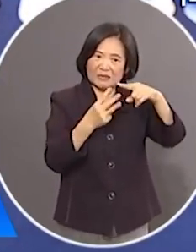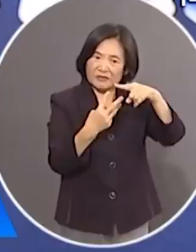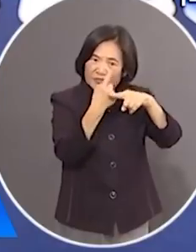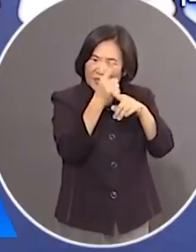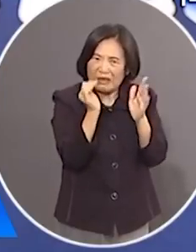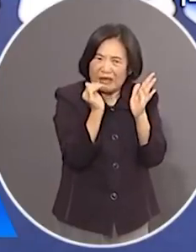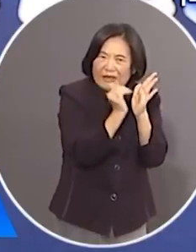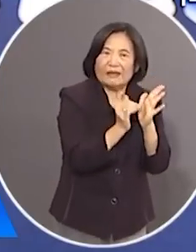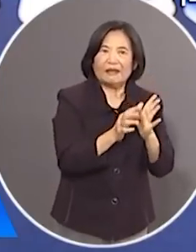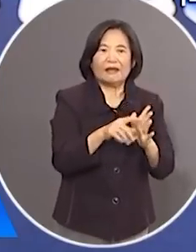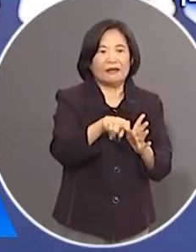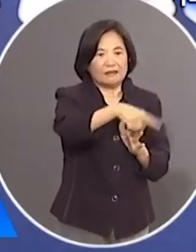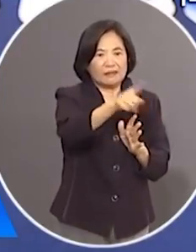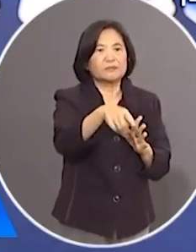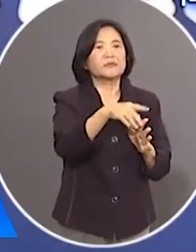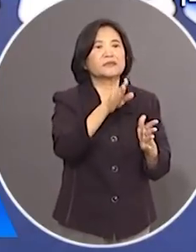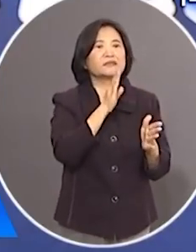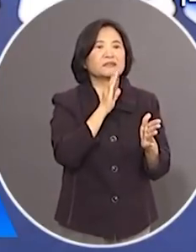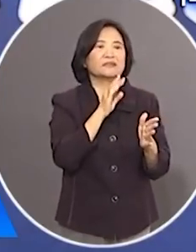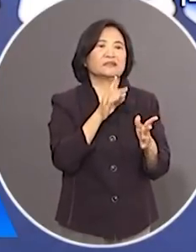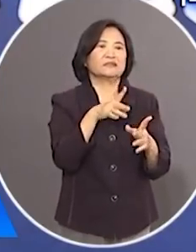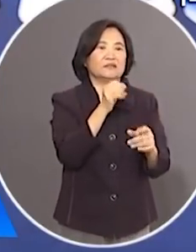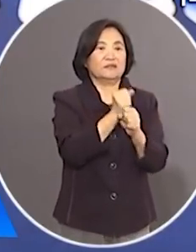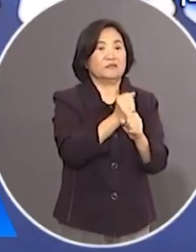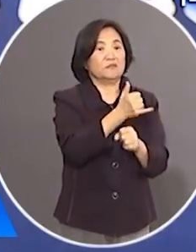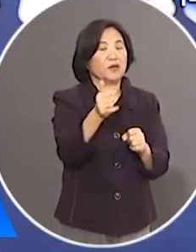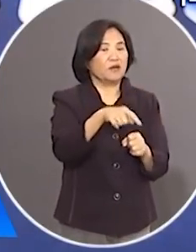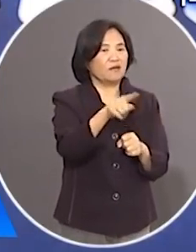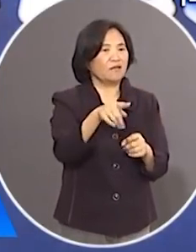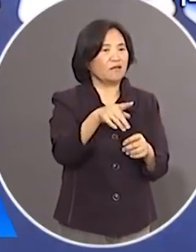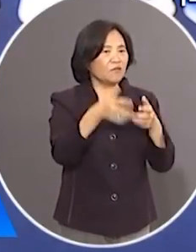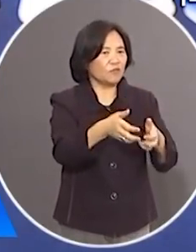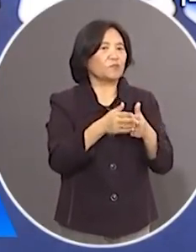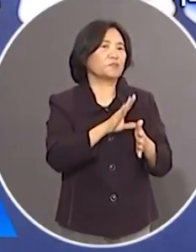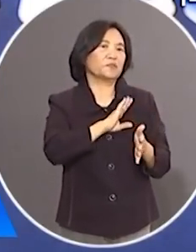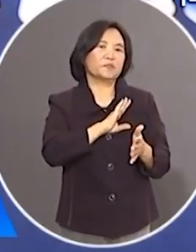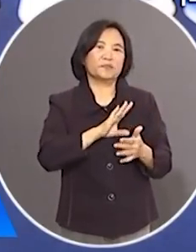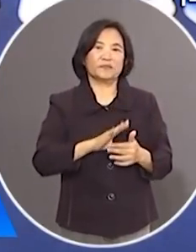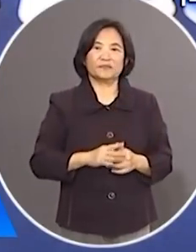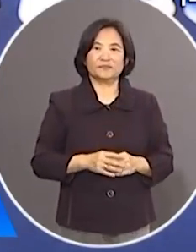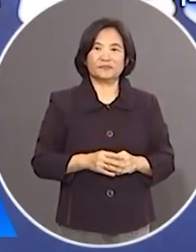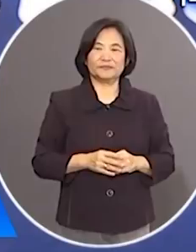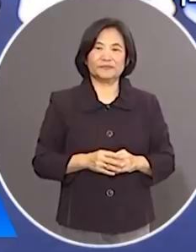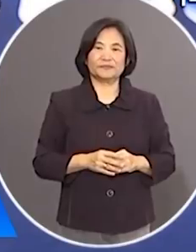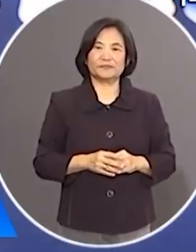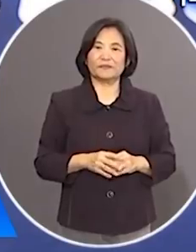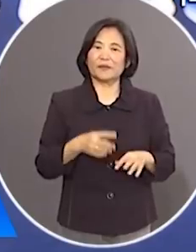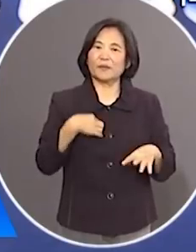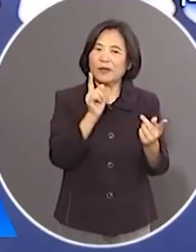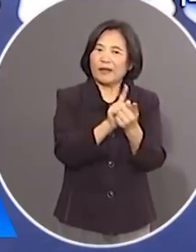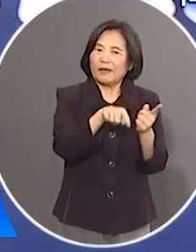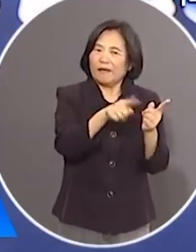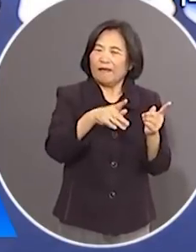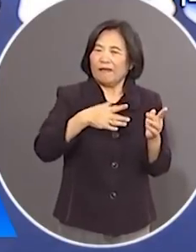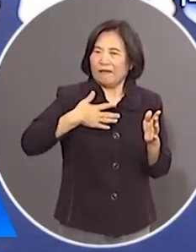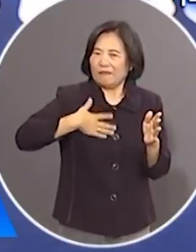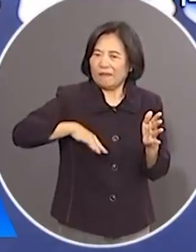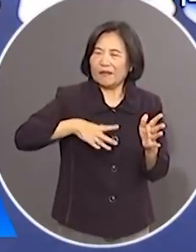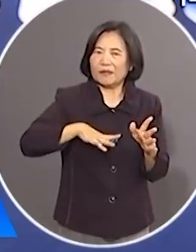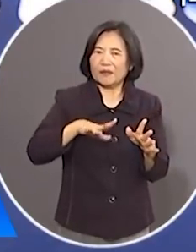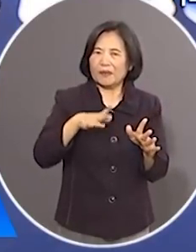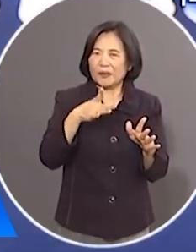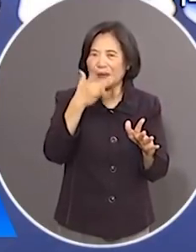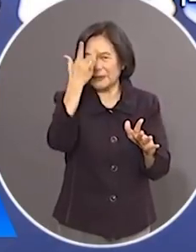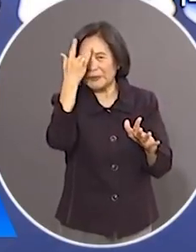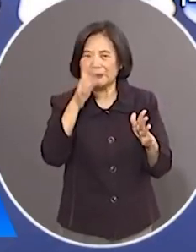的朋友，劳工朋友是最重要的朋友，我了解问题，因为